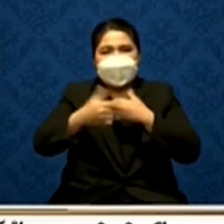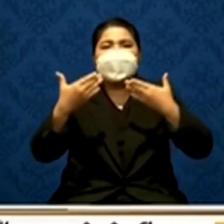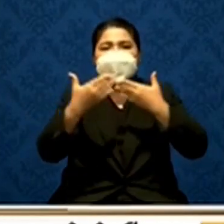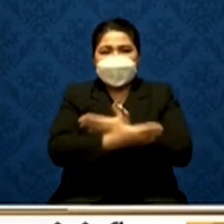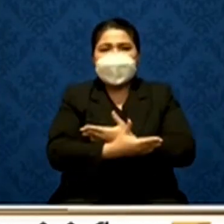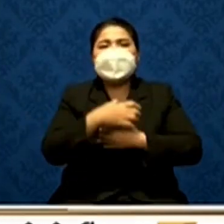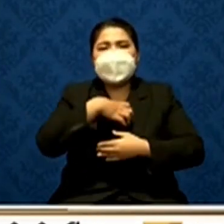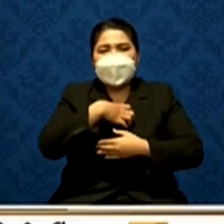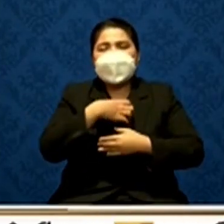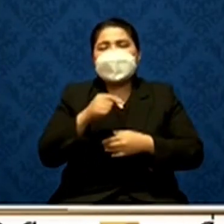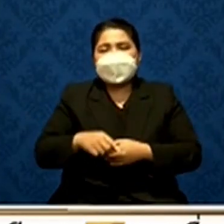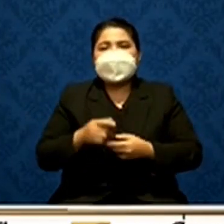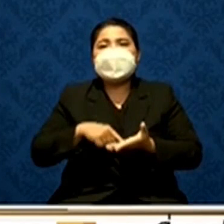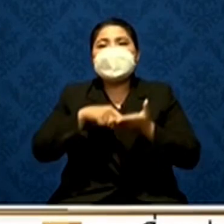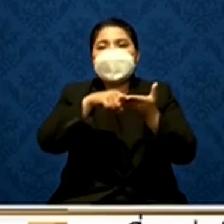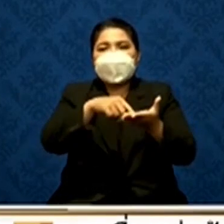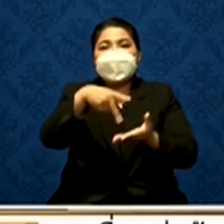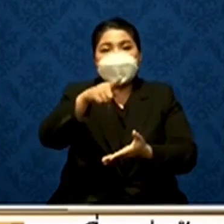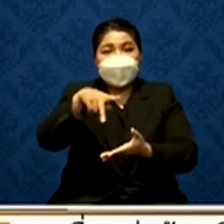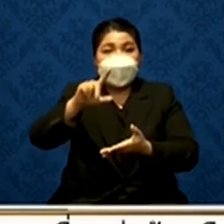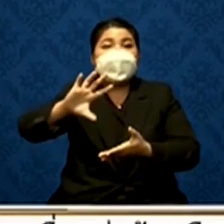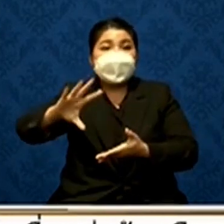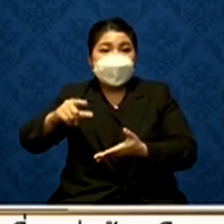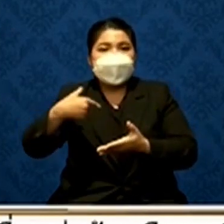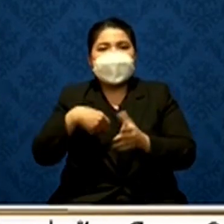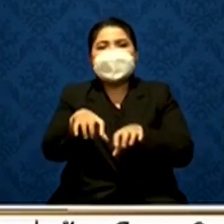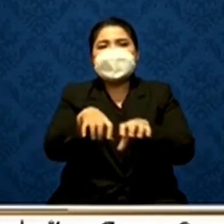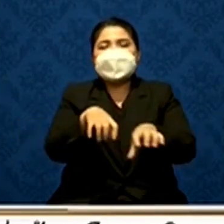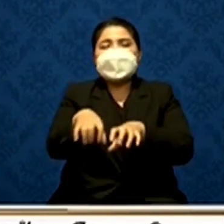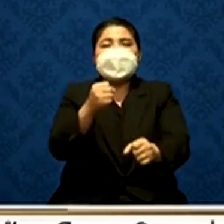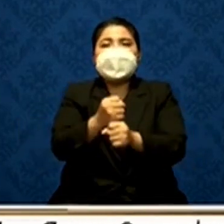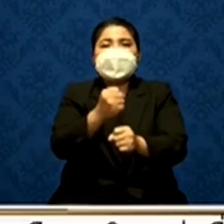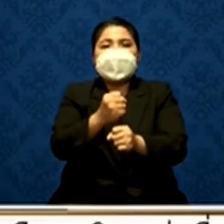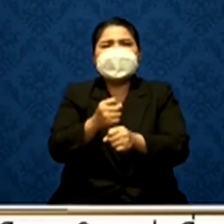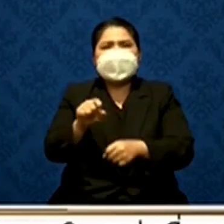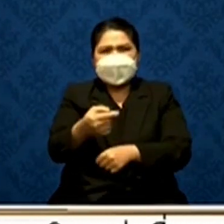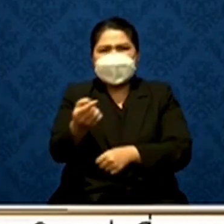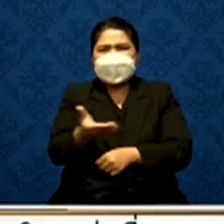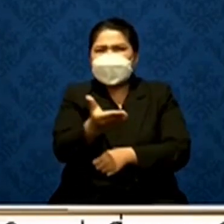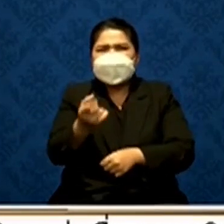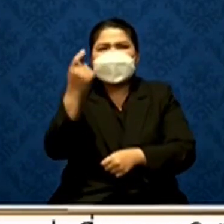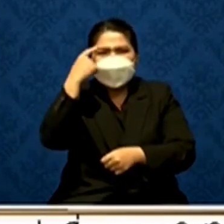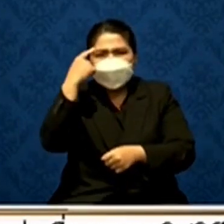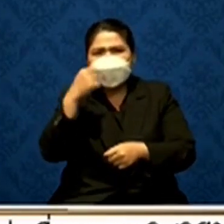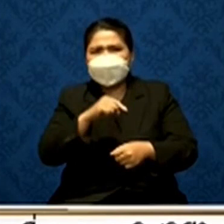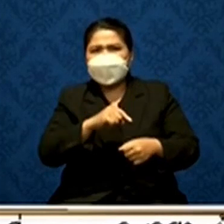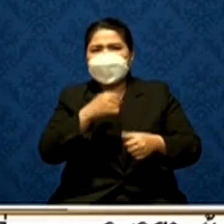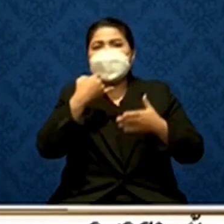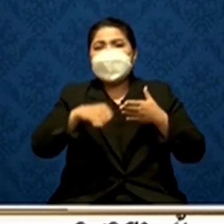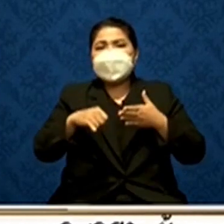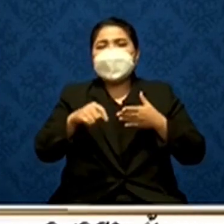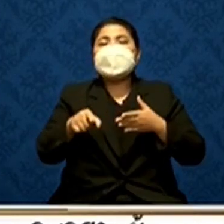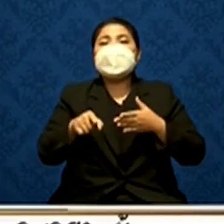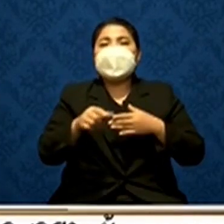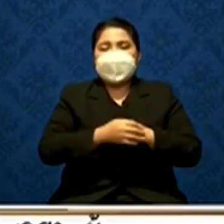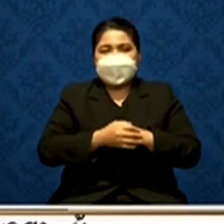ใหกประช.เพื่ตรจสอบการบายหารงานที่ ทานคิดว่าผดปกติผมกลบเรทัพธาน